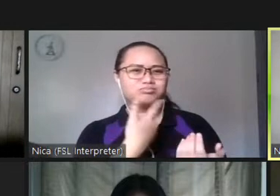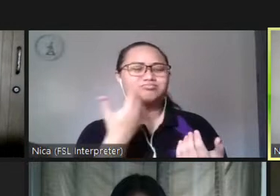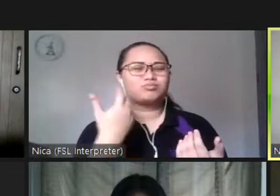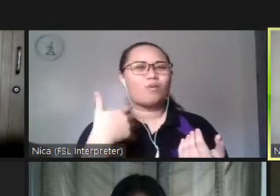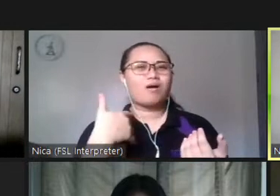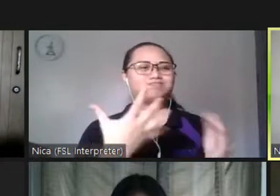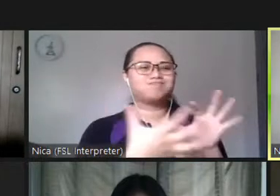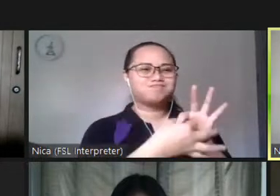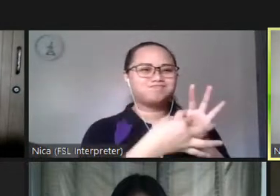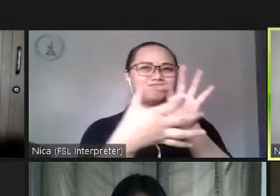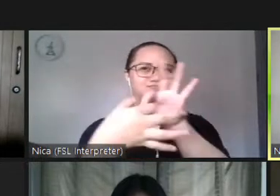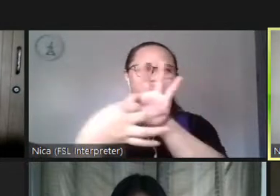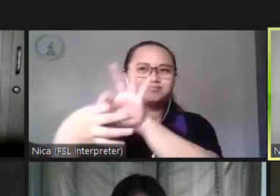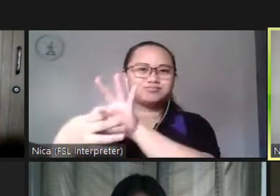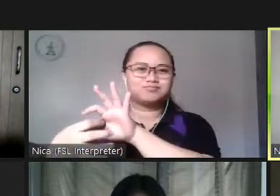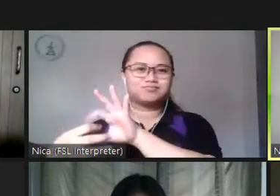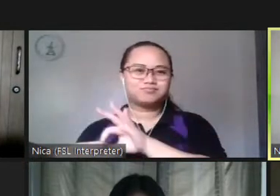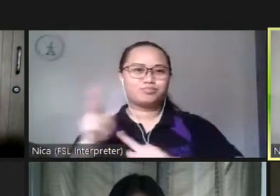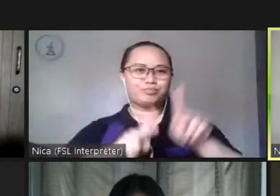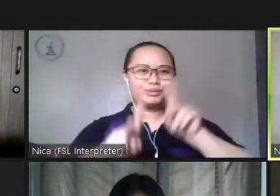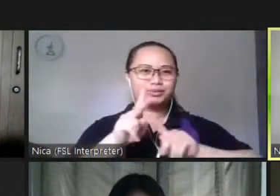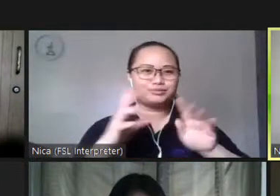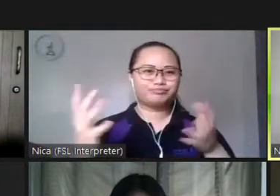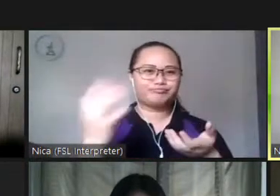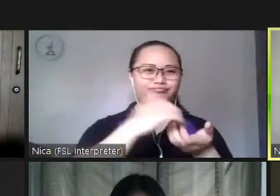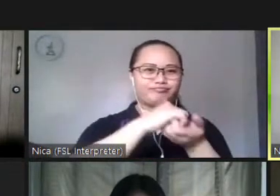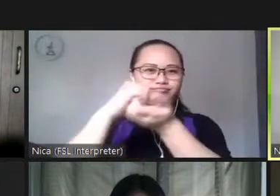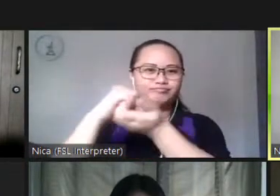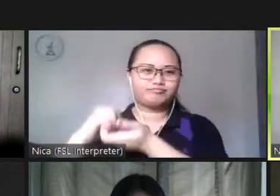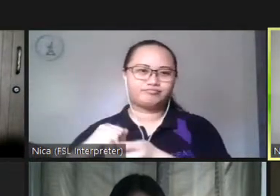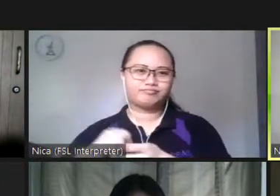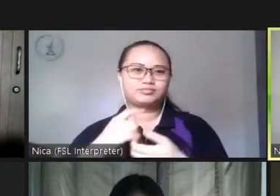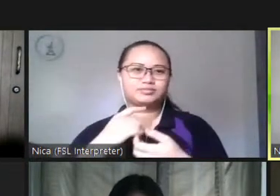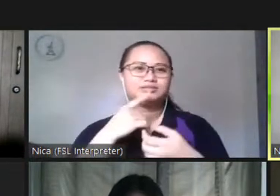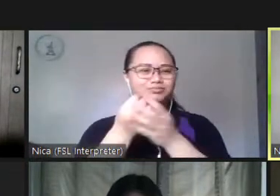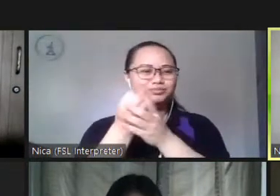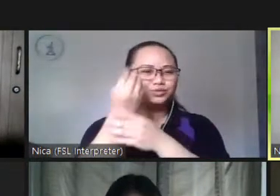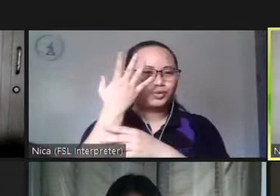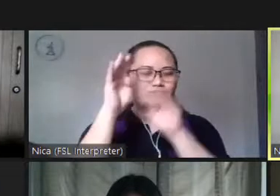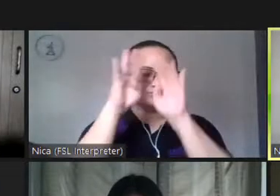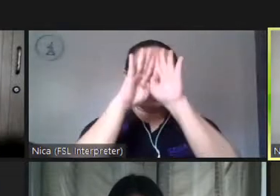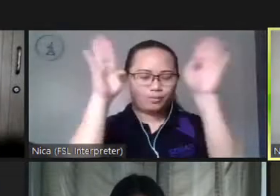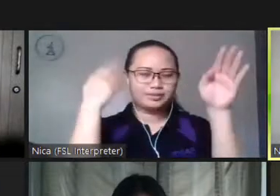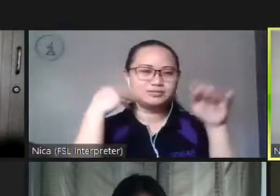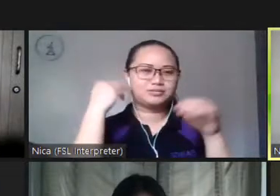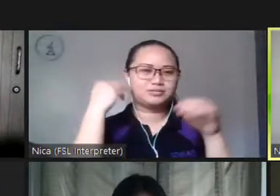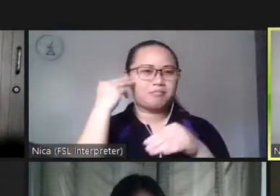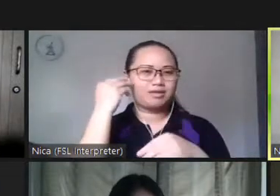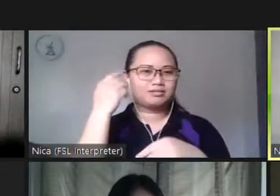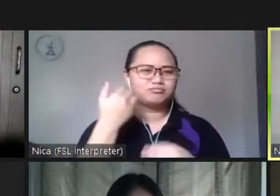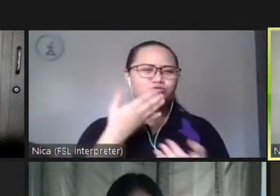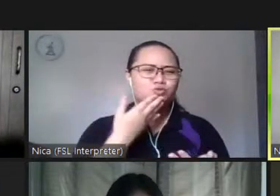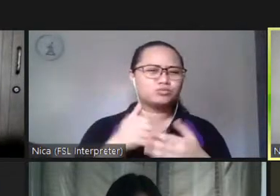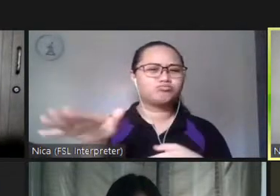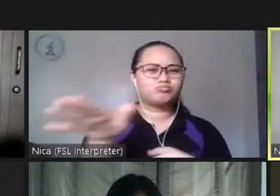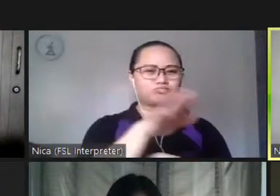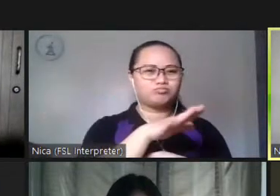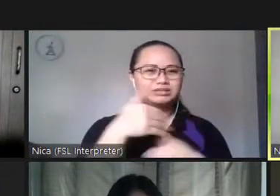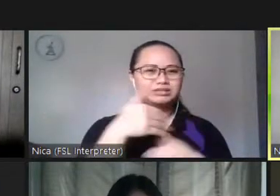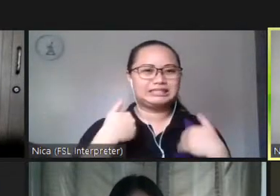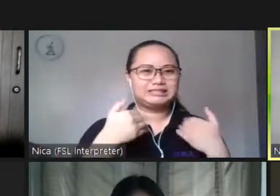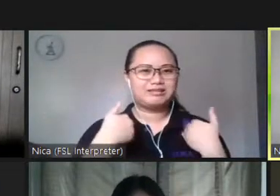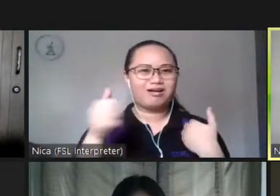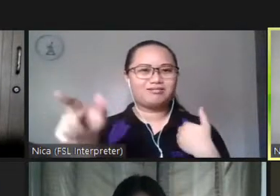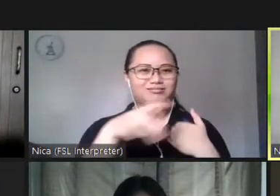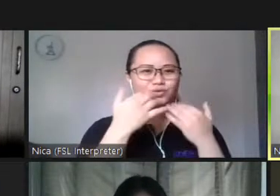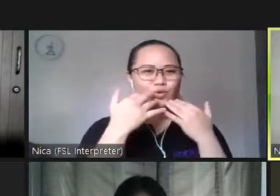and open their minds. That's the first step So, and it's good that especially you're a young audience kasi mas madaling